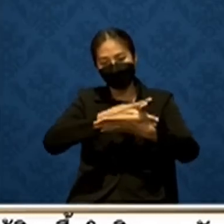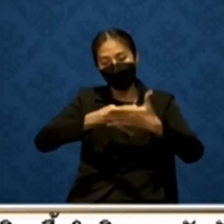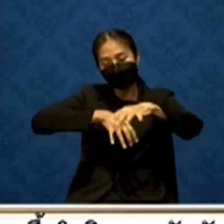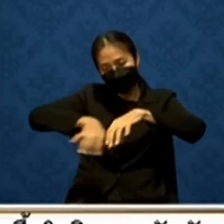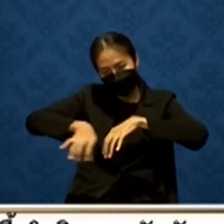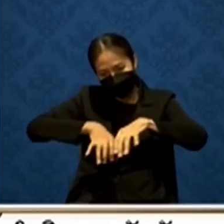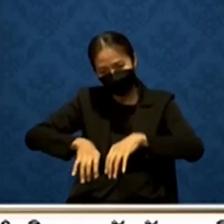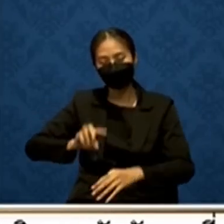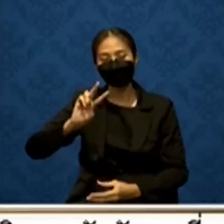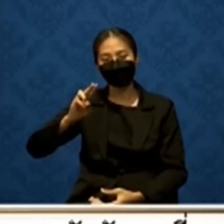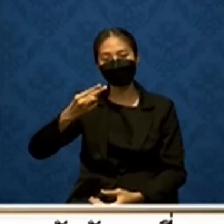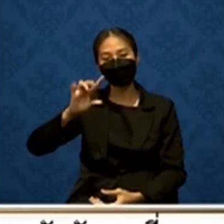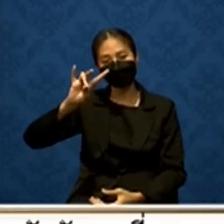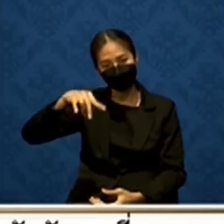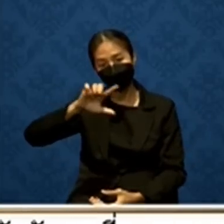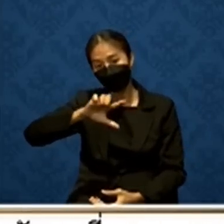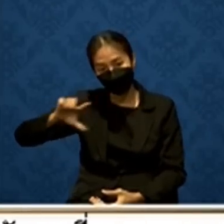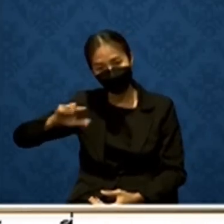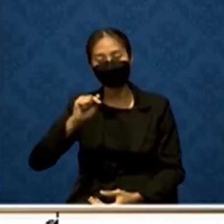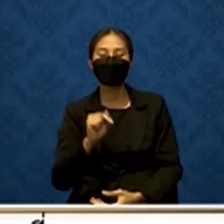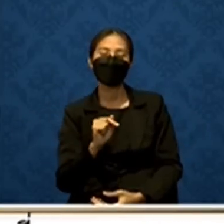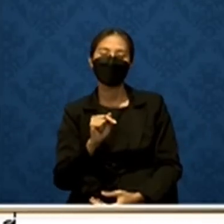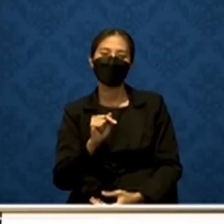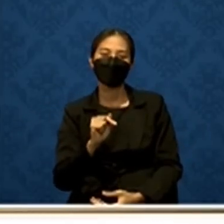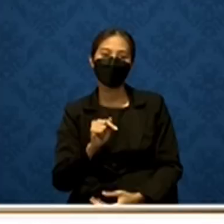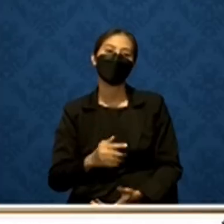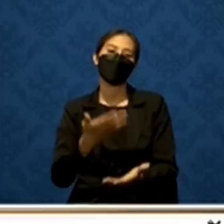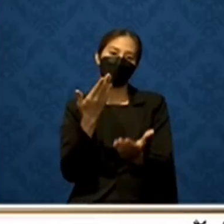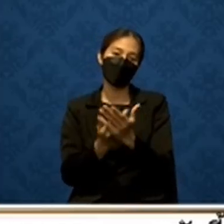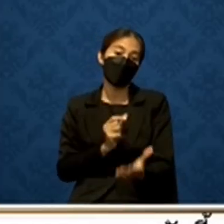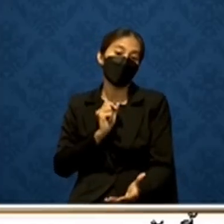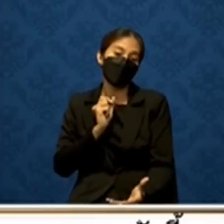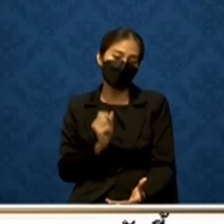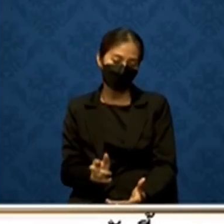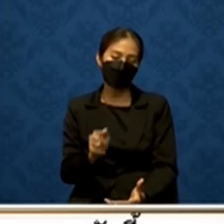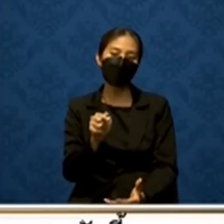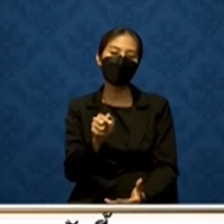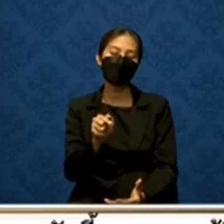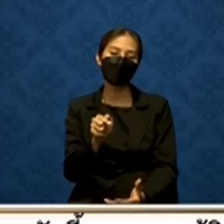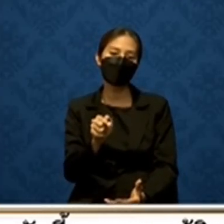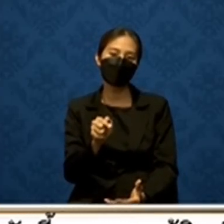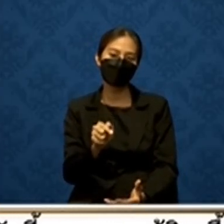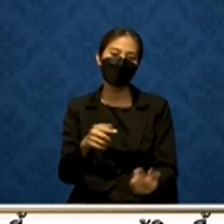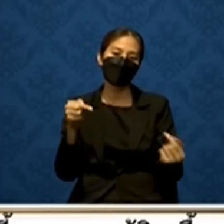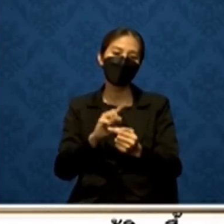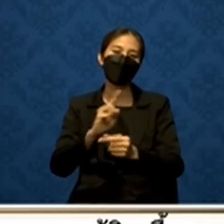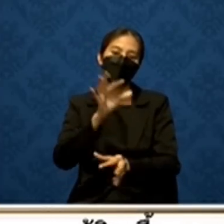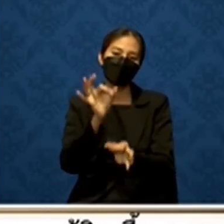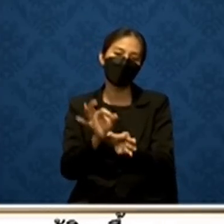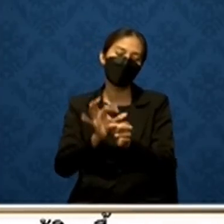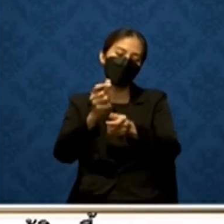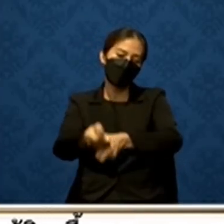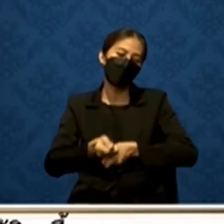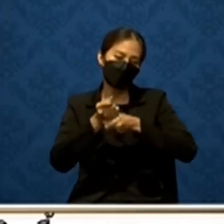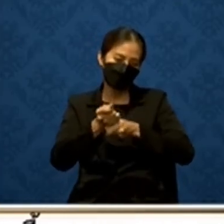207,000 ล้าน ครัเป็นการ ชำระ ที่ ใช้ หนี้ก. ส.ยหลงไปถ